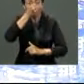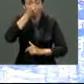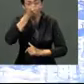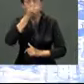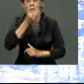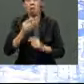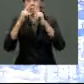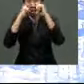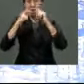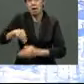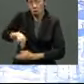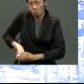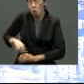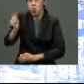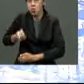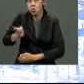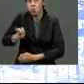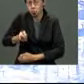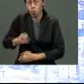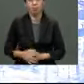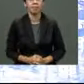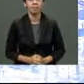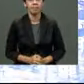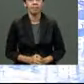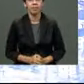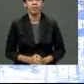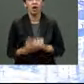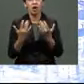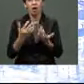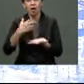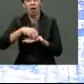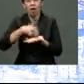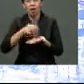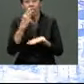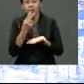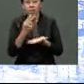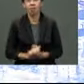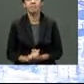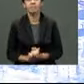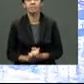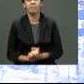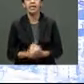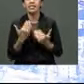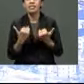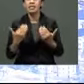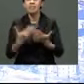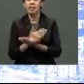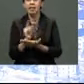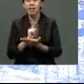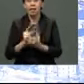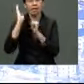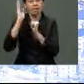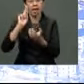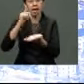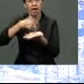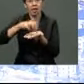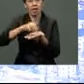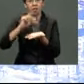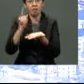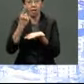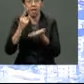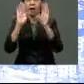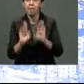ครับครับเดี๋ยวในช่วงท้ายรายการท่านติดตามนะครับเราจะมีการปรับเปลี่ยนในเรื่องของการแถลงข่าวจะเป็น